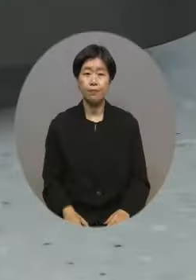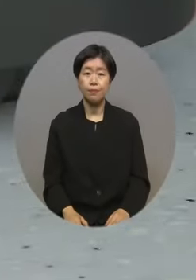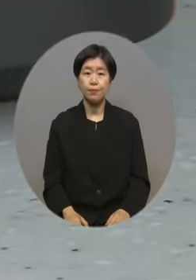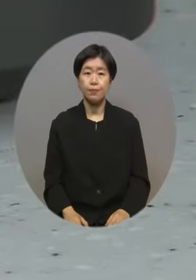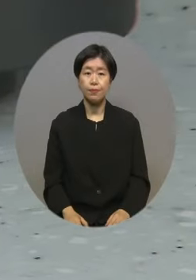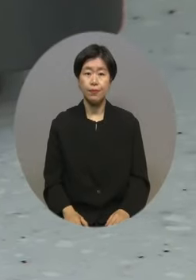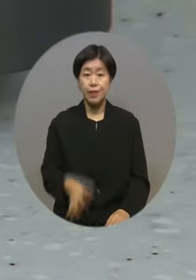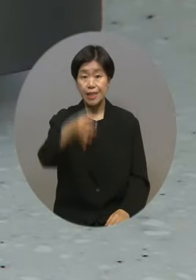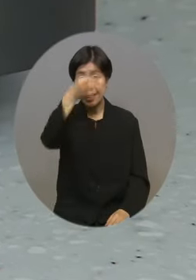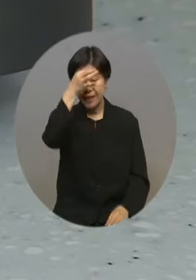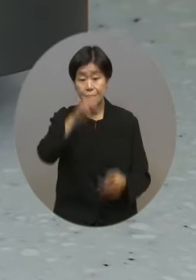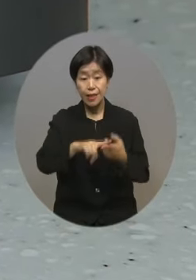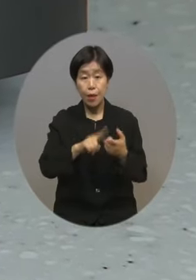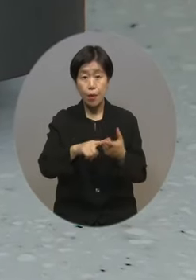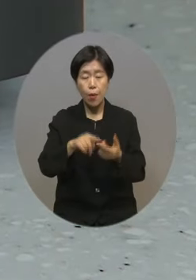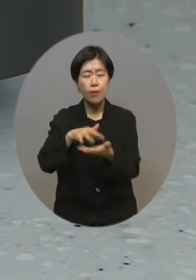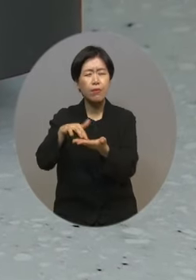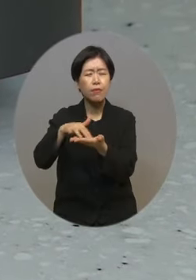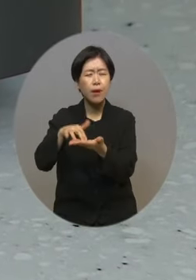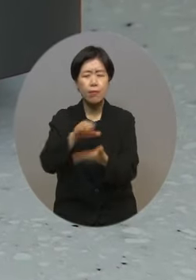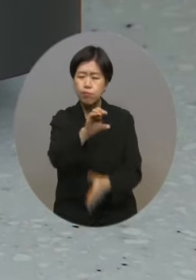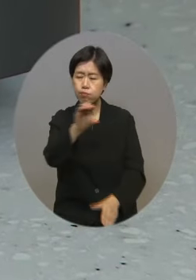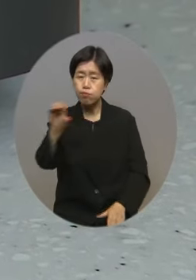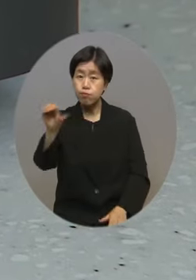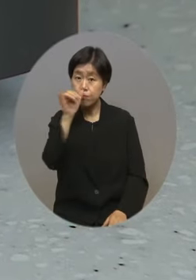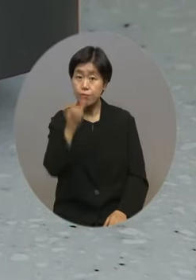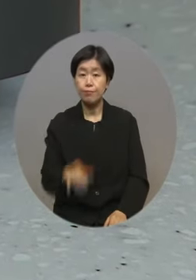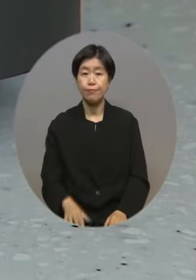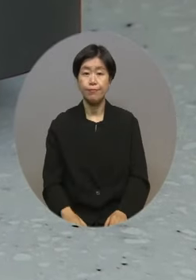기능마다 점자가 붙어 있습니다.